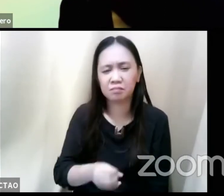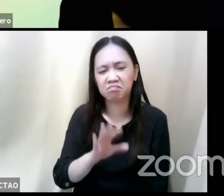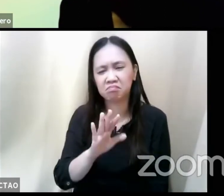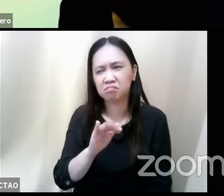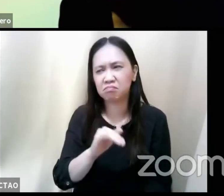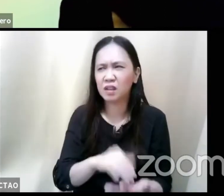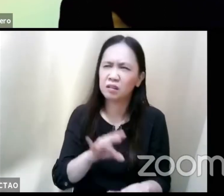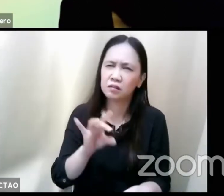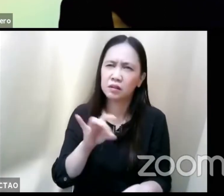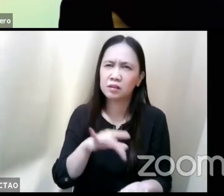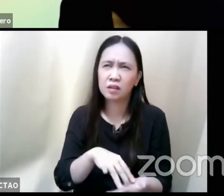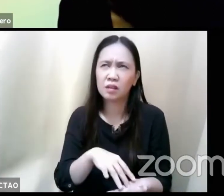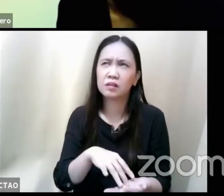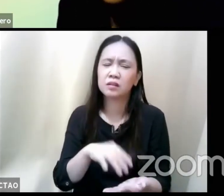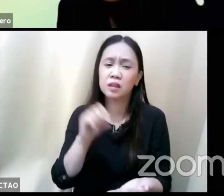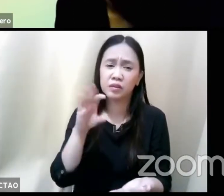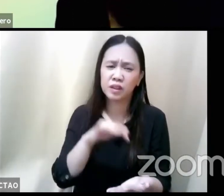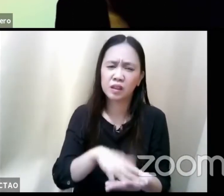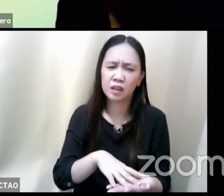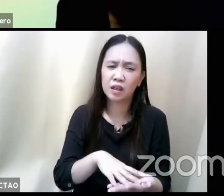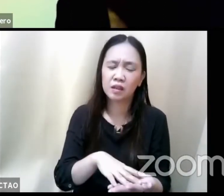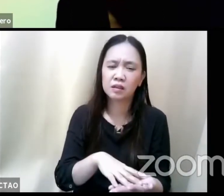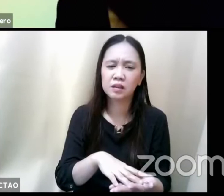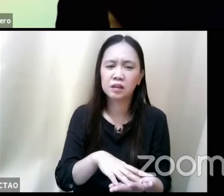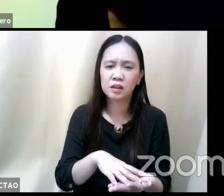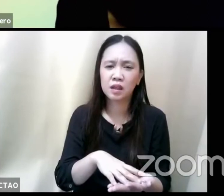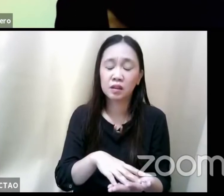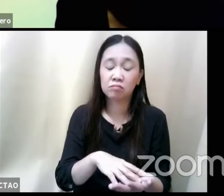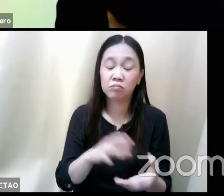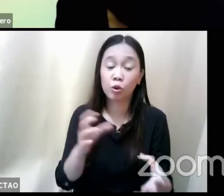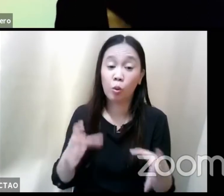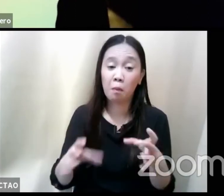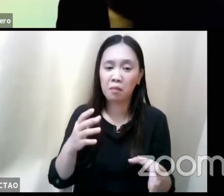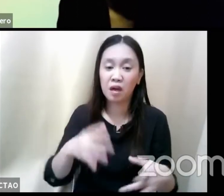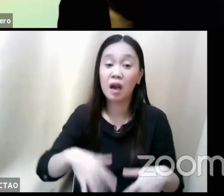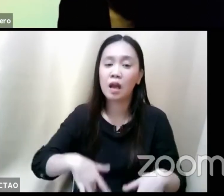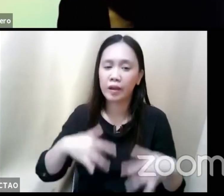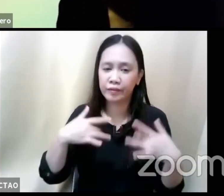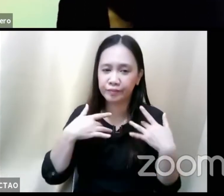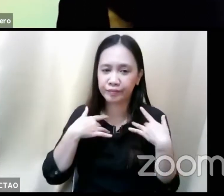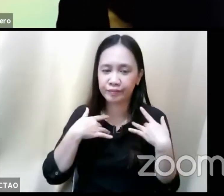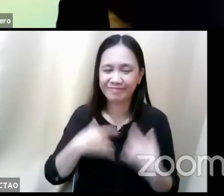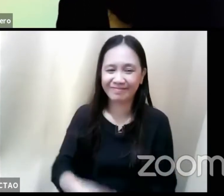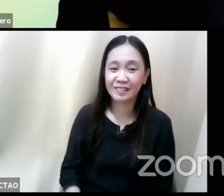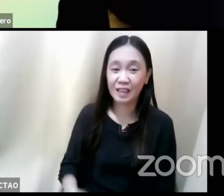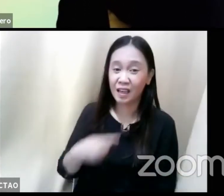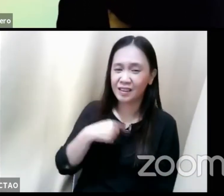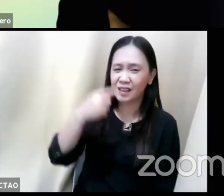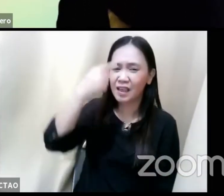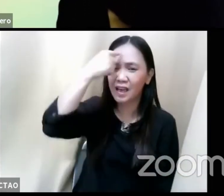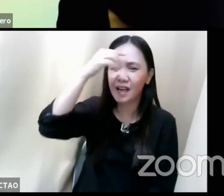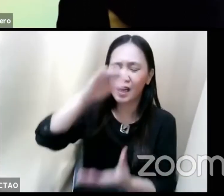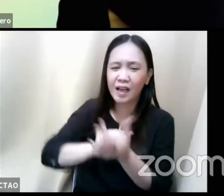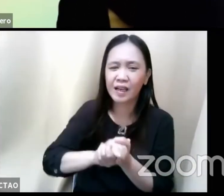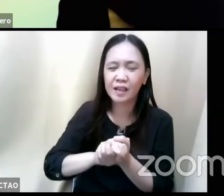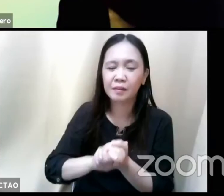15,000, barya lang yun. Kumpara mo yung buhay ng tao. Diba? Teacher Mark, natandaan ko yon. Yung si Mami mag-asawa, sila mga PT din yun